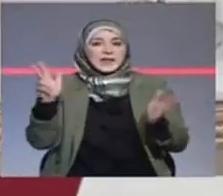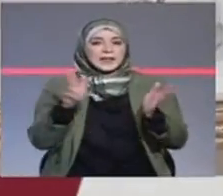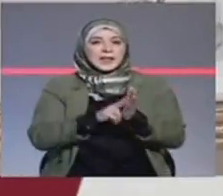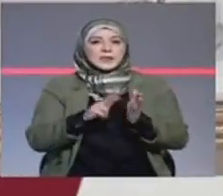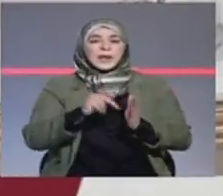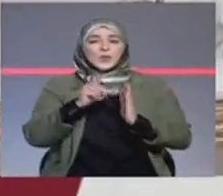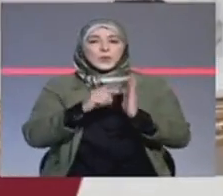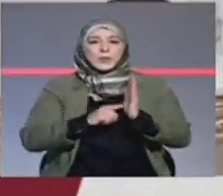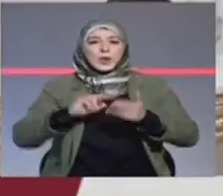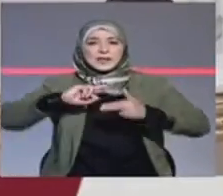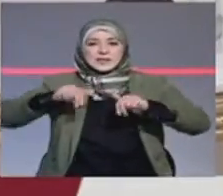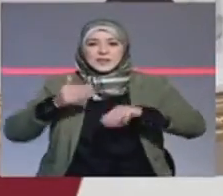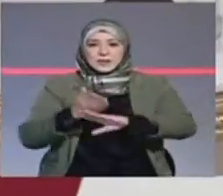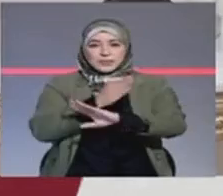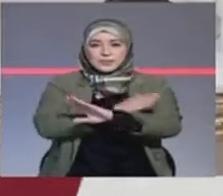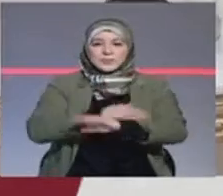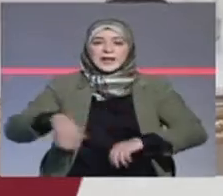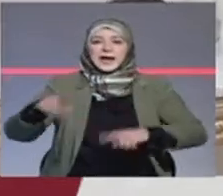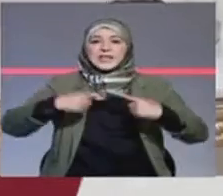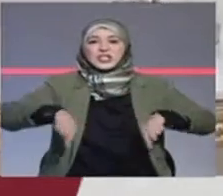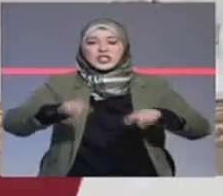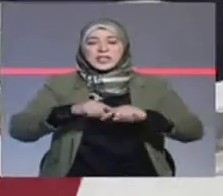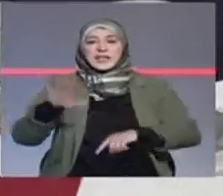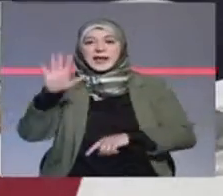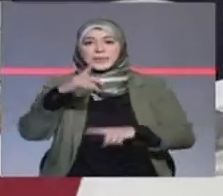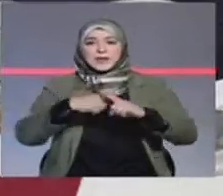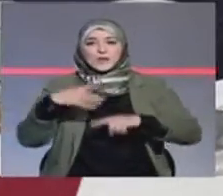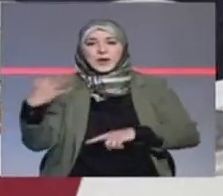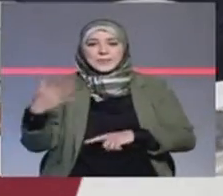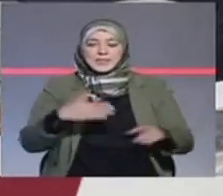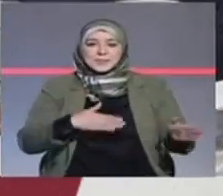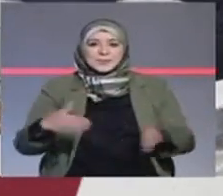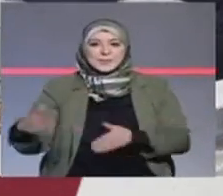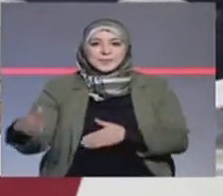بنود الاتفاق الحاصل في اجتماع جلسة 5+5.